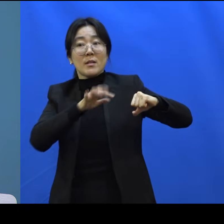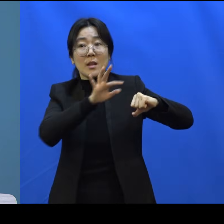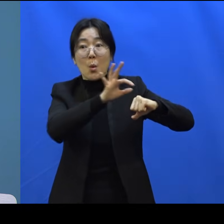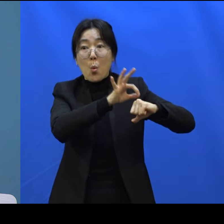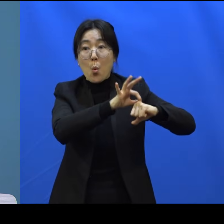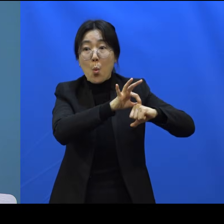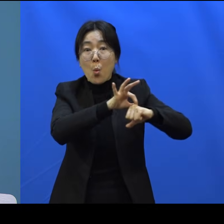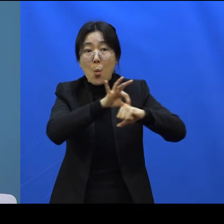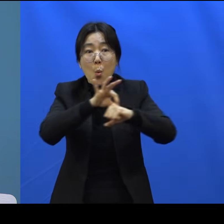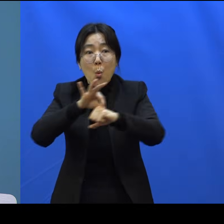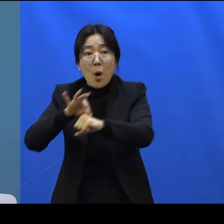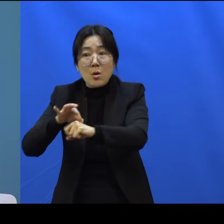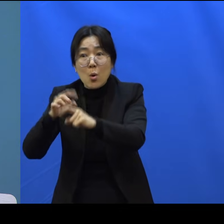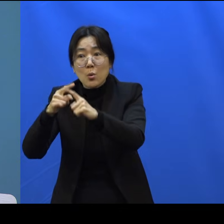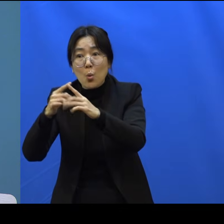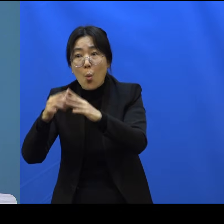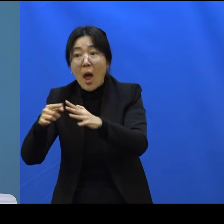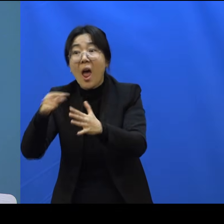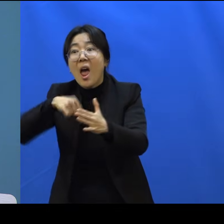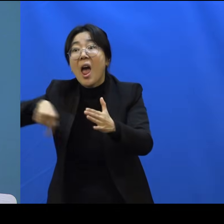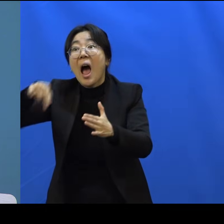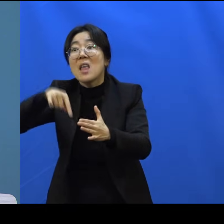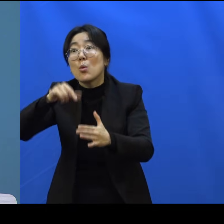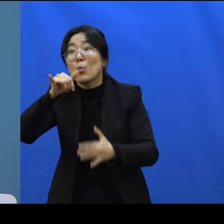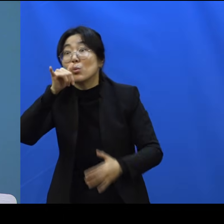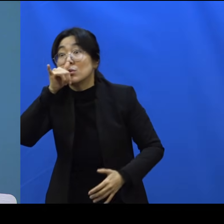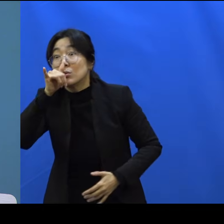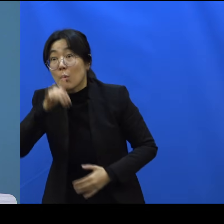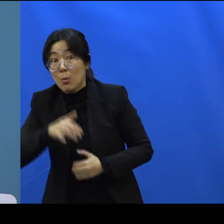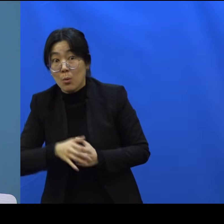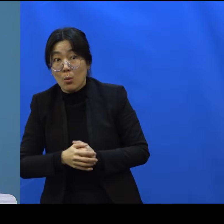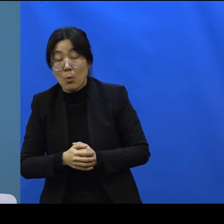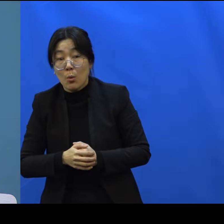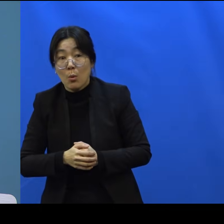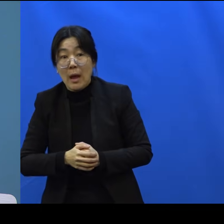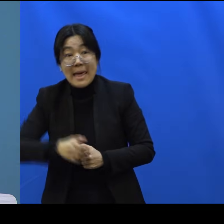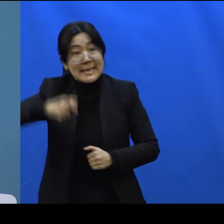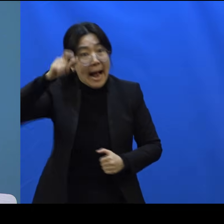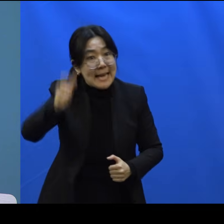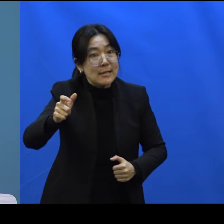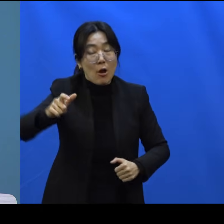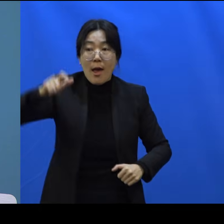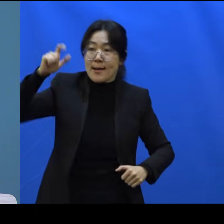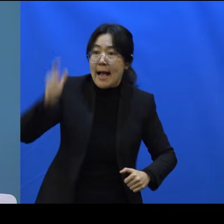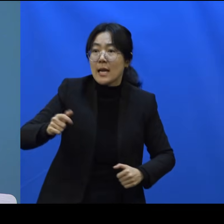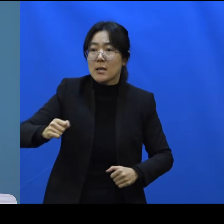안에도 들어오면 그죠? 힘을 가져라. 강함을 강조하는 것.